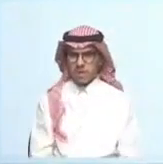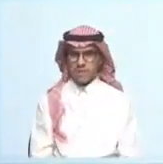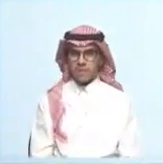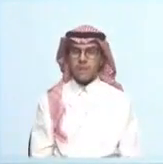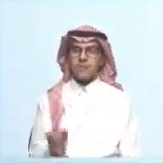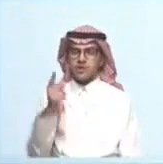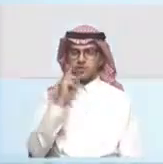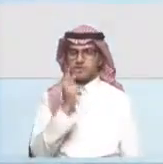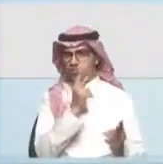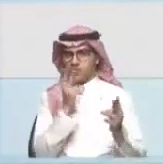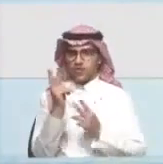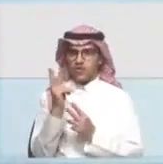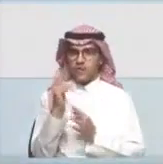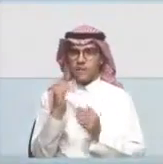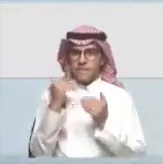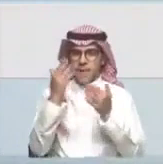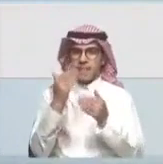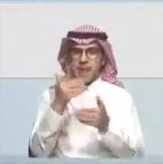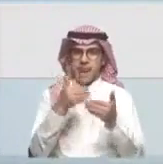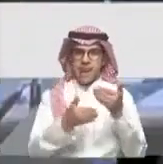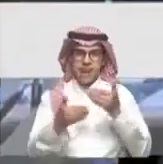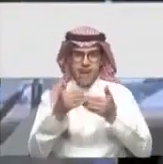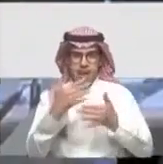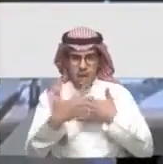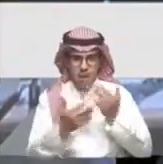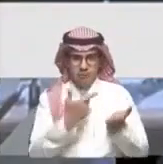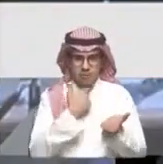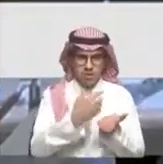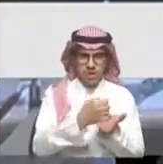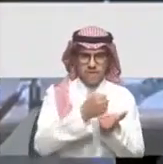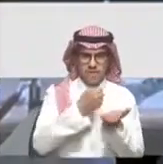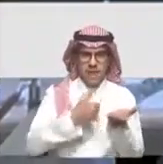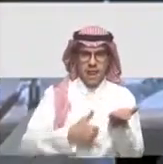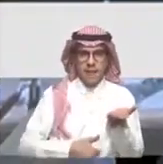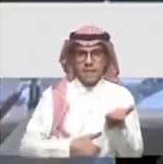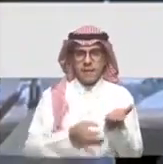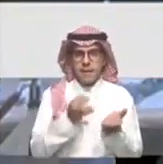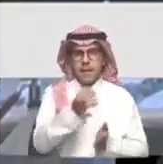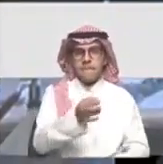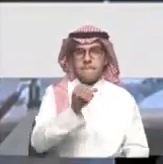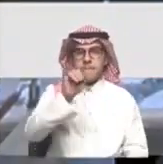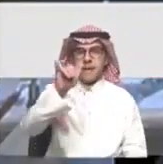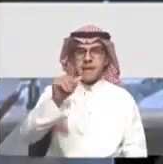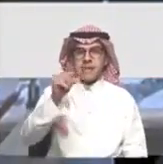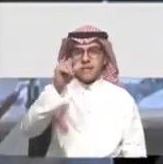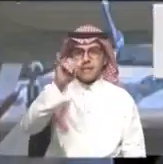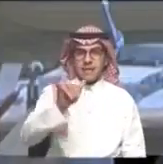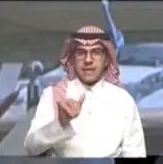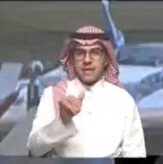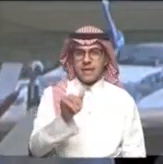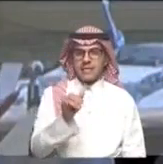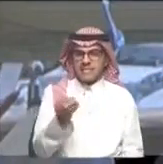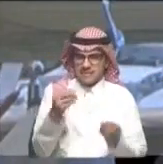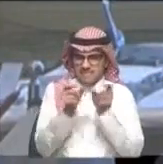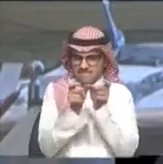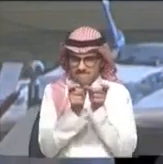ورح نستعرض موقف العمليات لإعادة الأمل بالداخل اليمني. في محافظة ميدي تم السيطرة بالكامل على مدينة ميدي